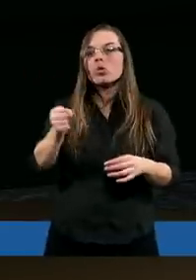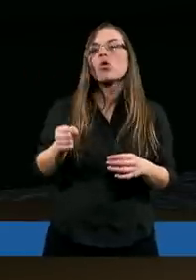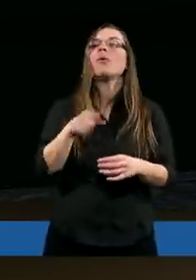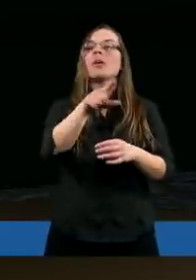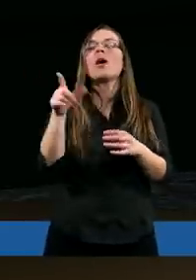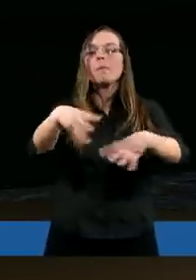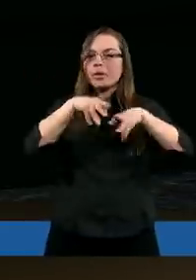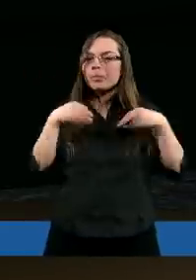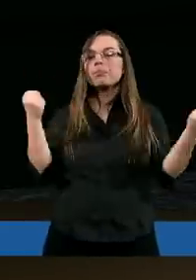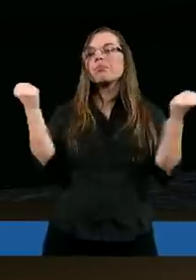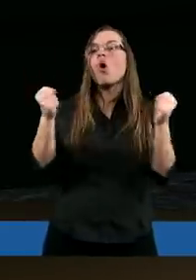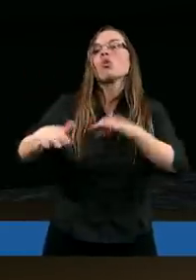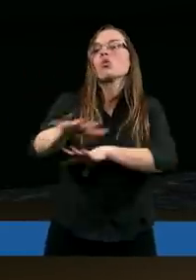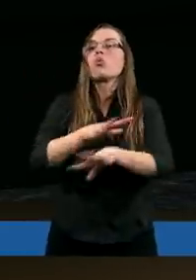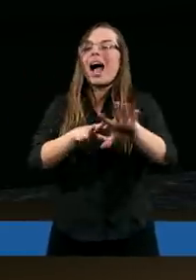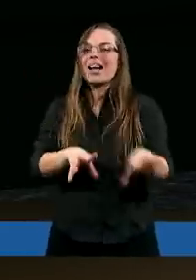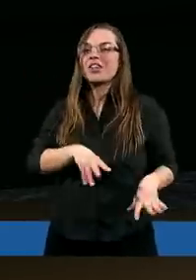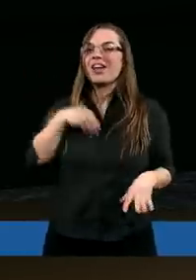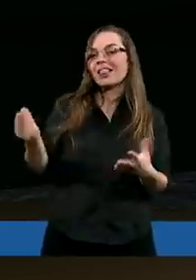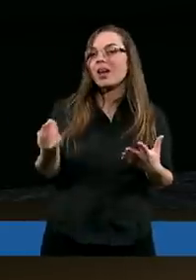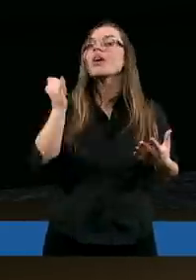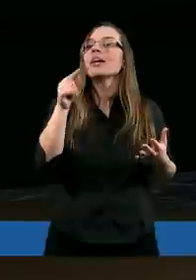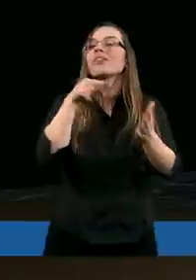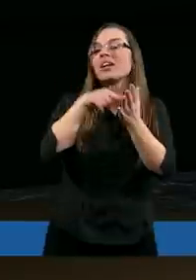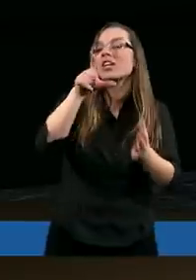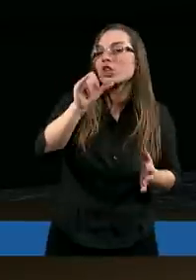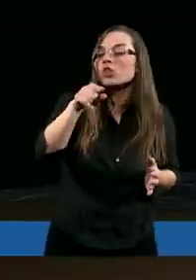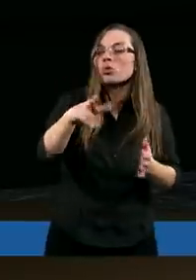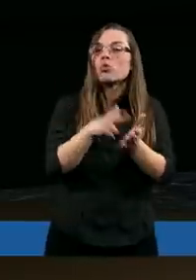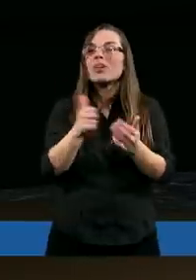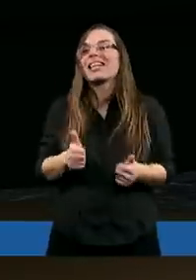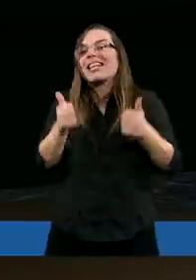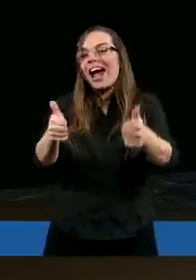przyjmiecie moc Ducha Świętego. Niektórzy stawiają